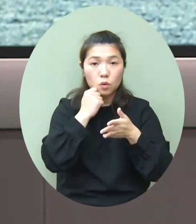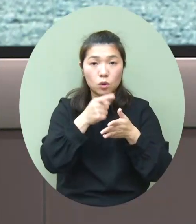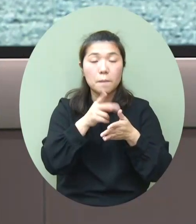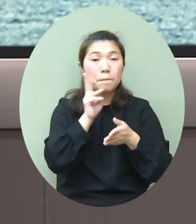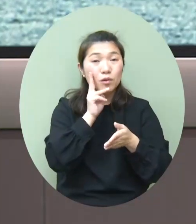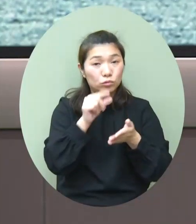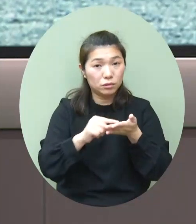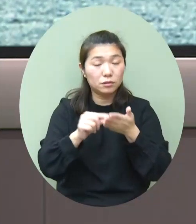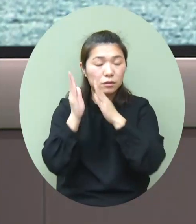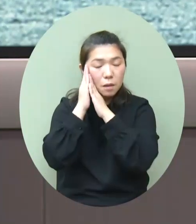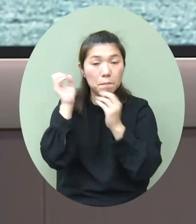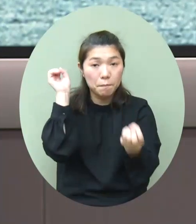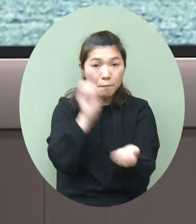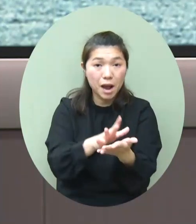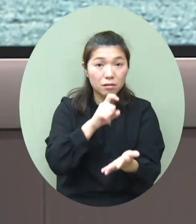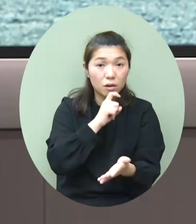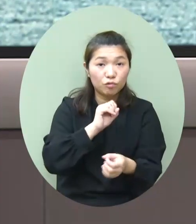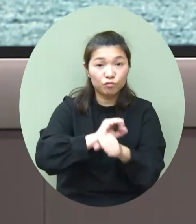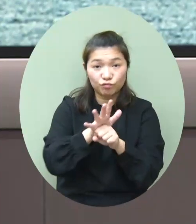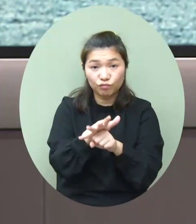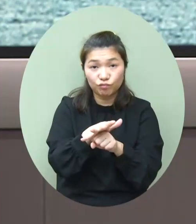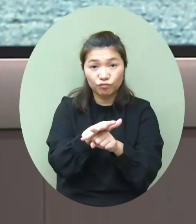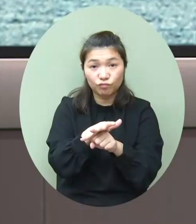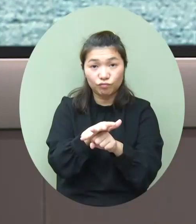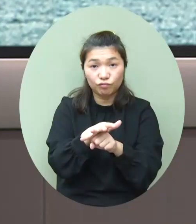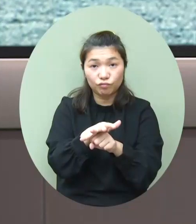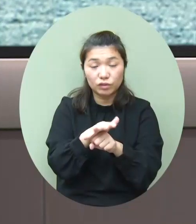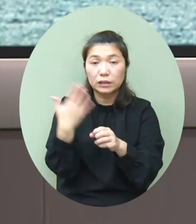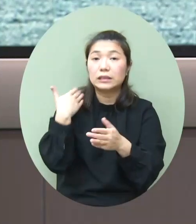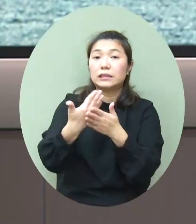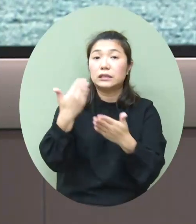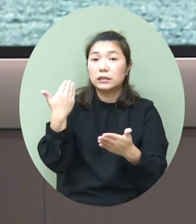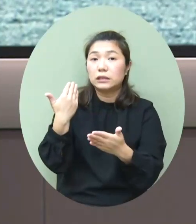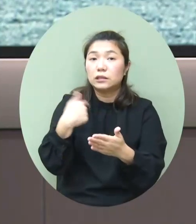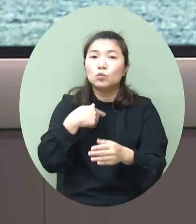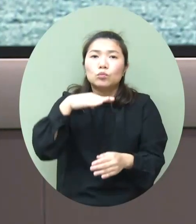他们以前可能已经确诊，如果